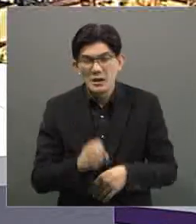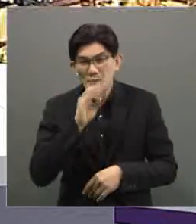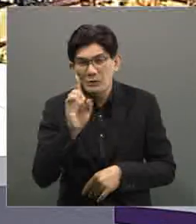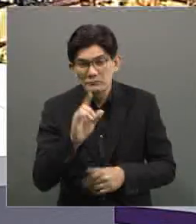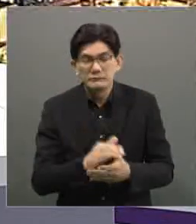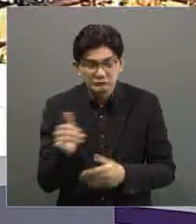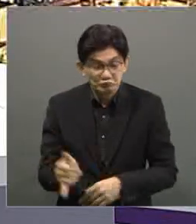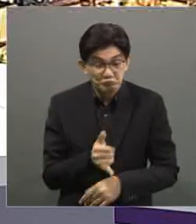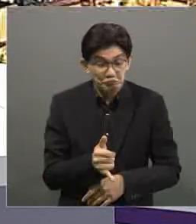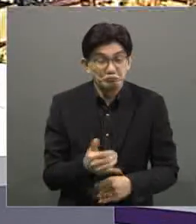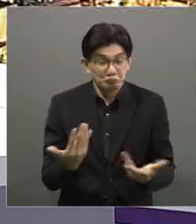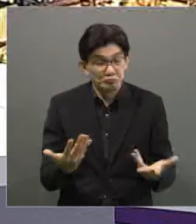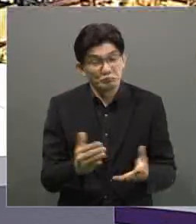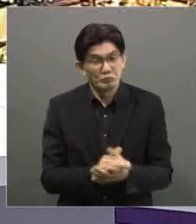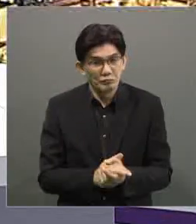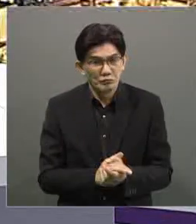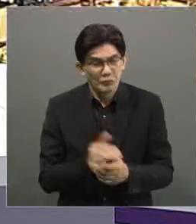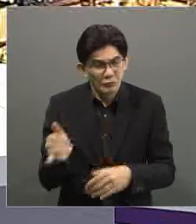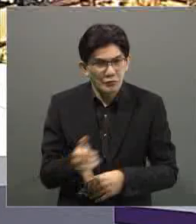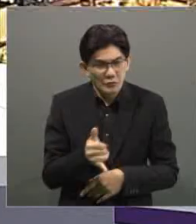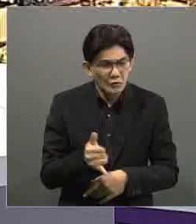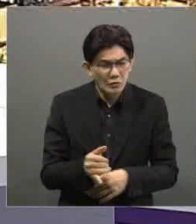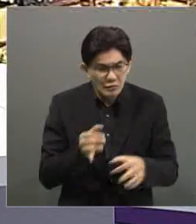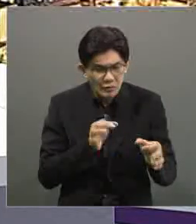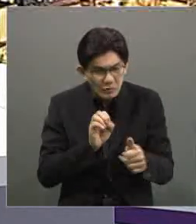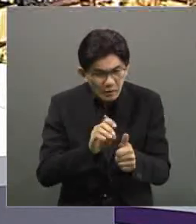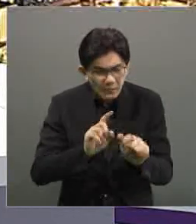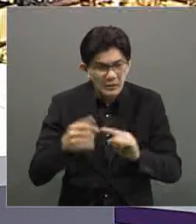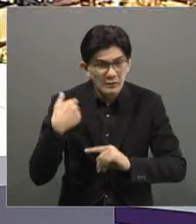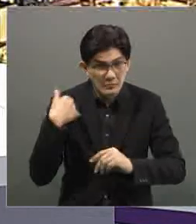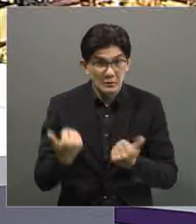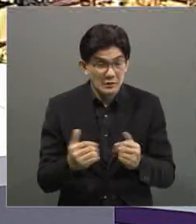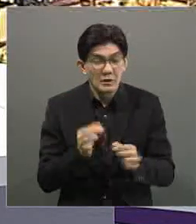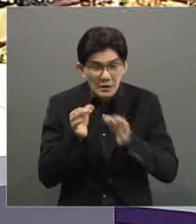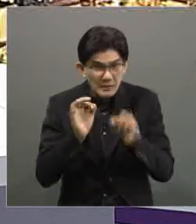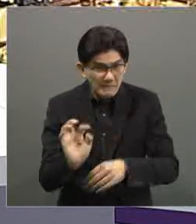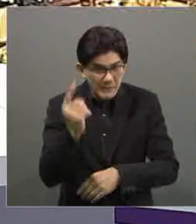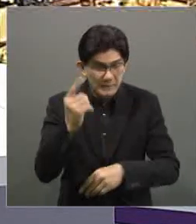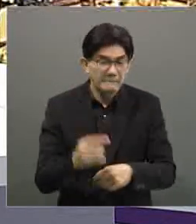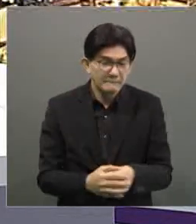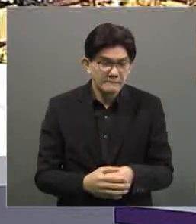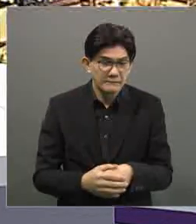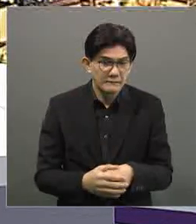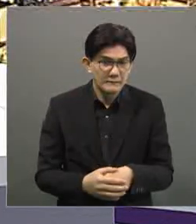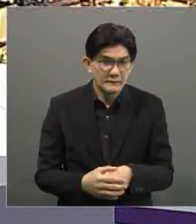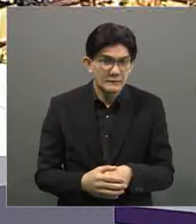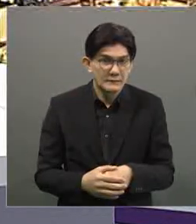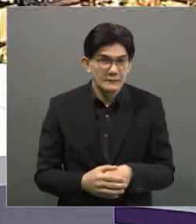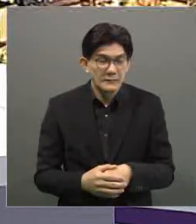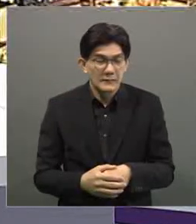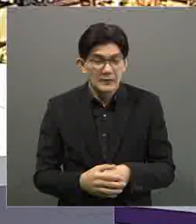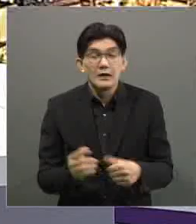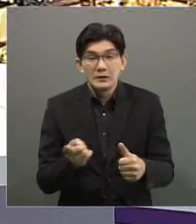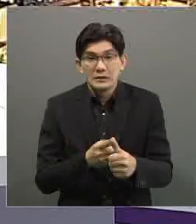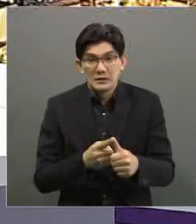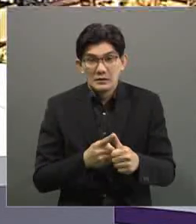พูดเลยนะบอกว่าอินฟลูเอนเซอร์หลายๆท่านที่ออกมาให้ความรู้เรื่องนี้เนี่ยคงจะต้องมาทำความเข้าใจกันใหม่นะเพราะจริงๆแล้วเนี่ยคือ1